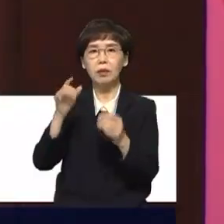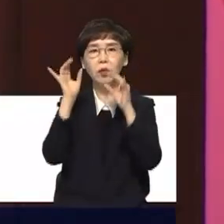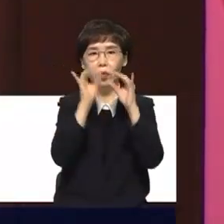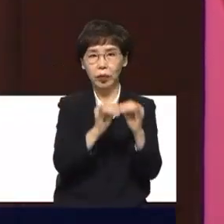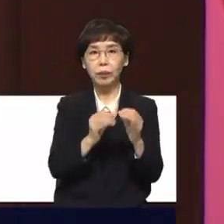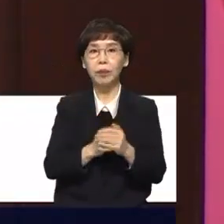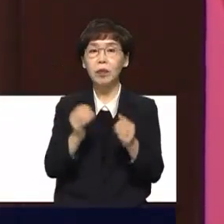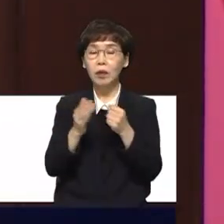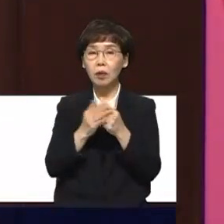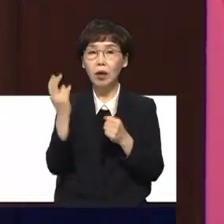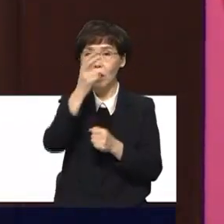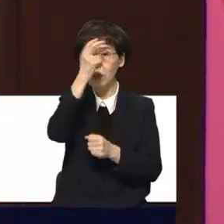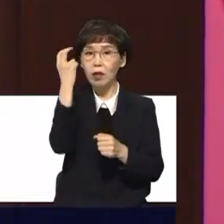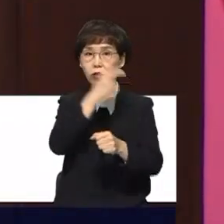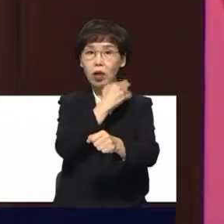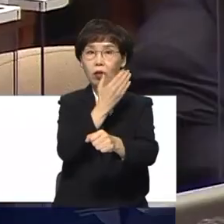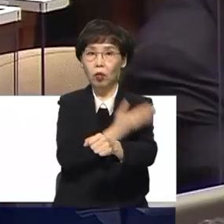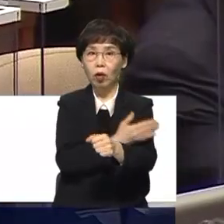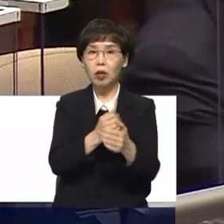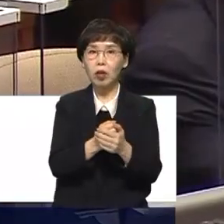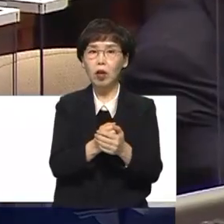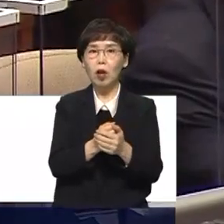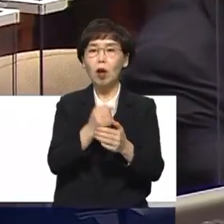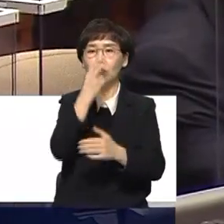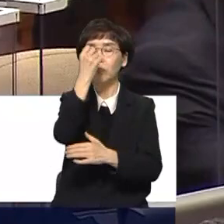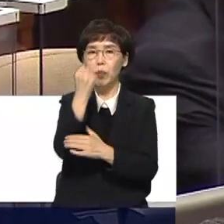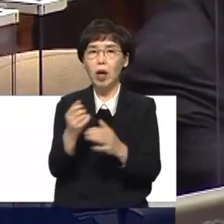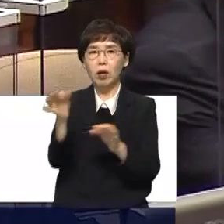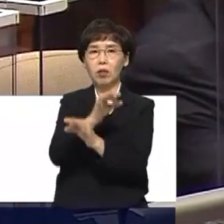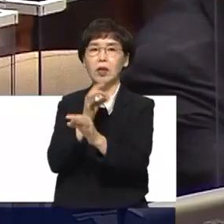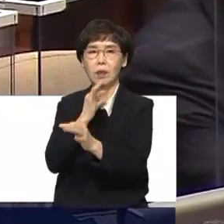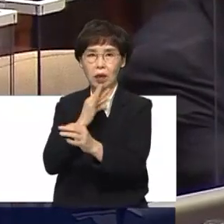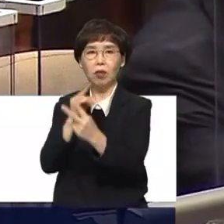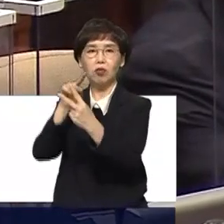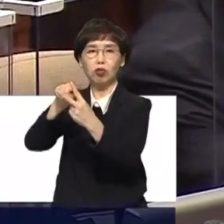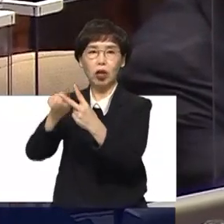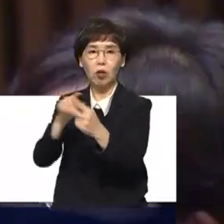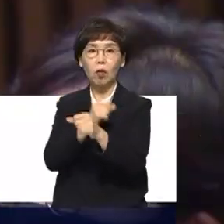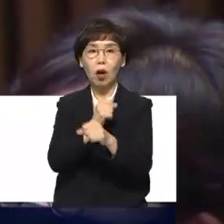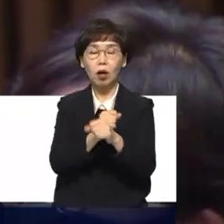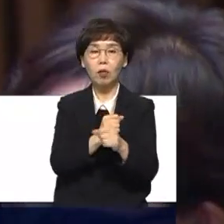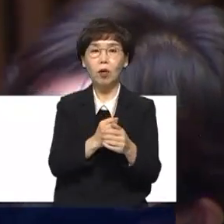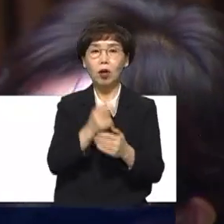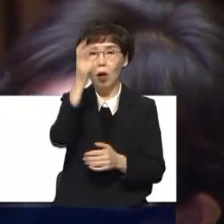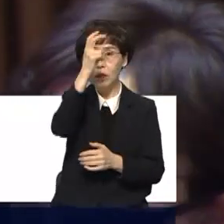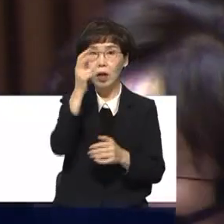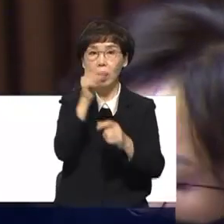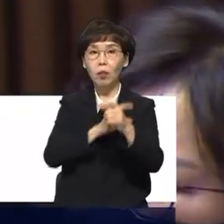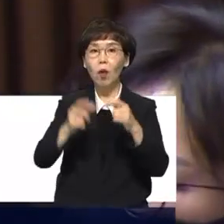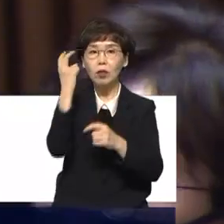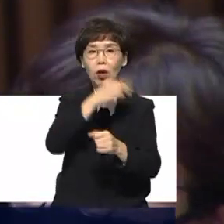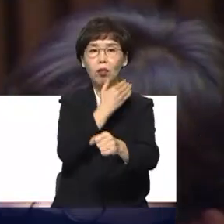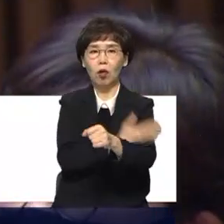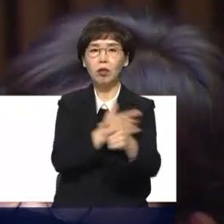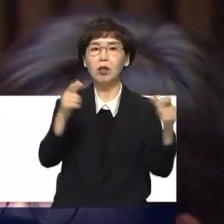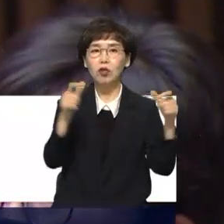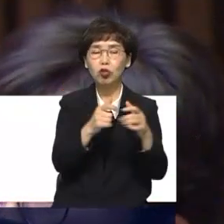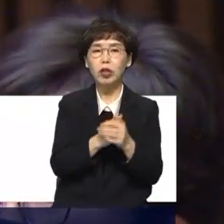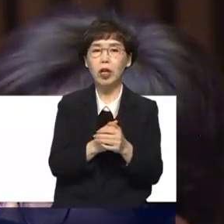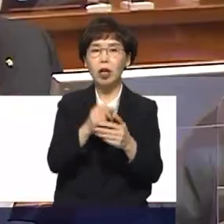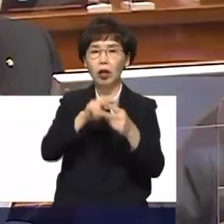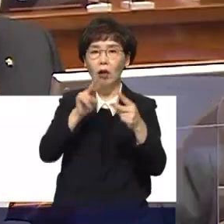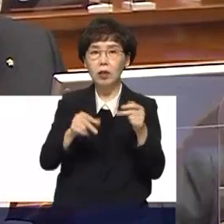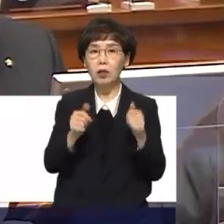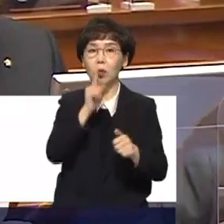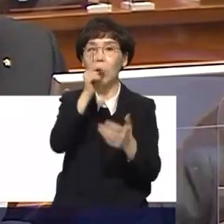검찰의 직접 수사 대상을 부패와 경제로 축소하고 경찰에 대한 보안 수사권을 대폭 제한한 검찰청법과 형사소송법